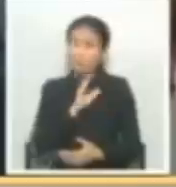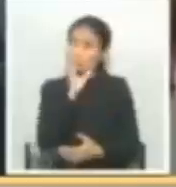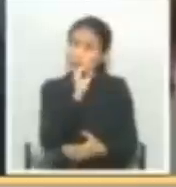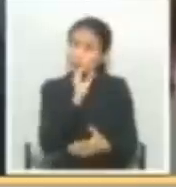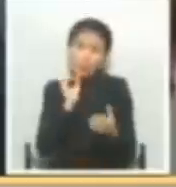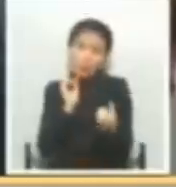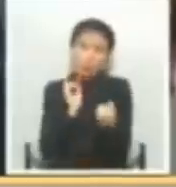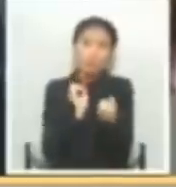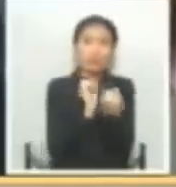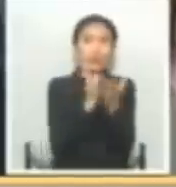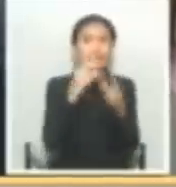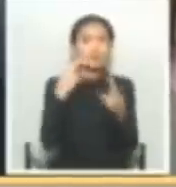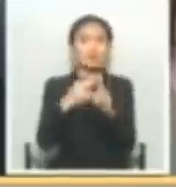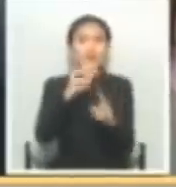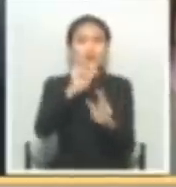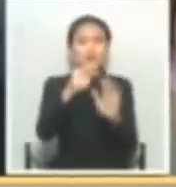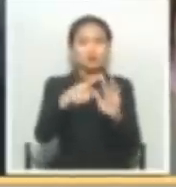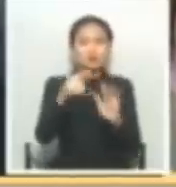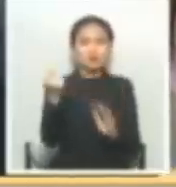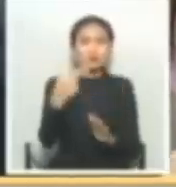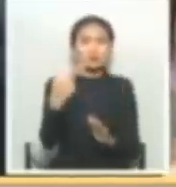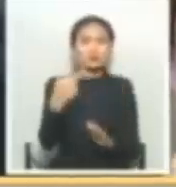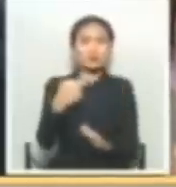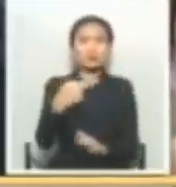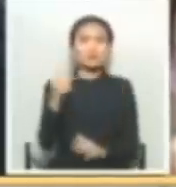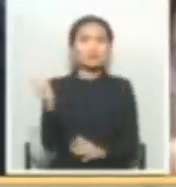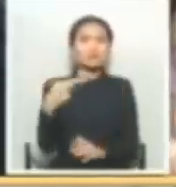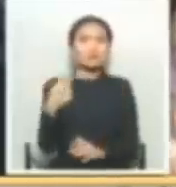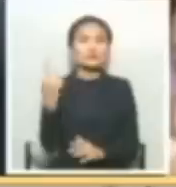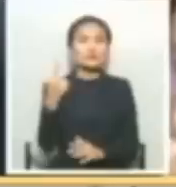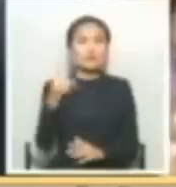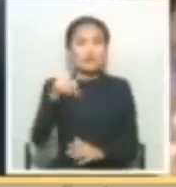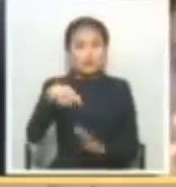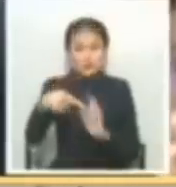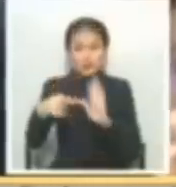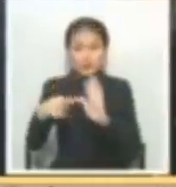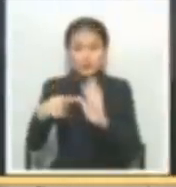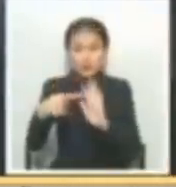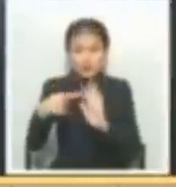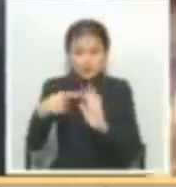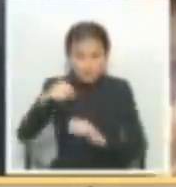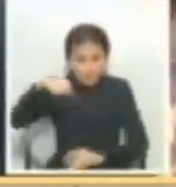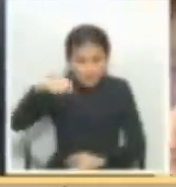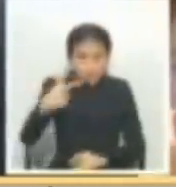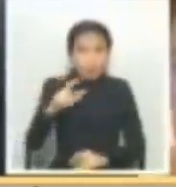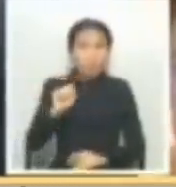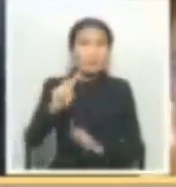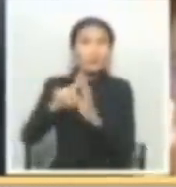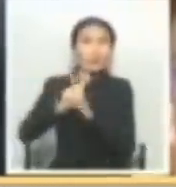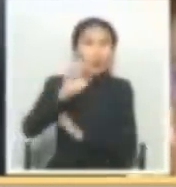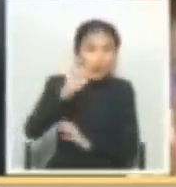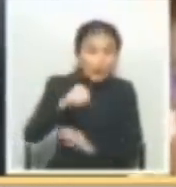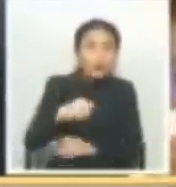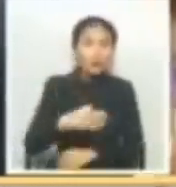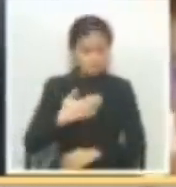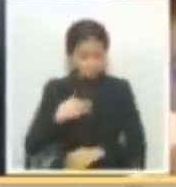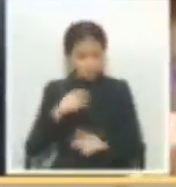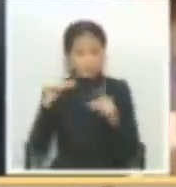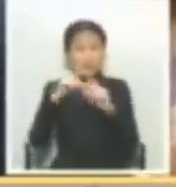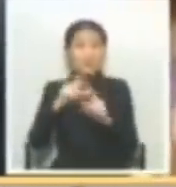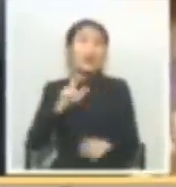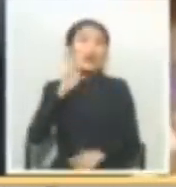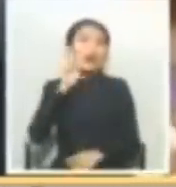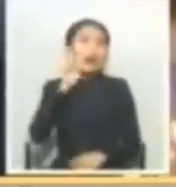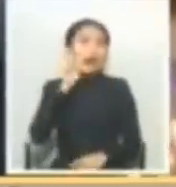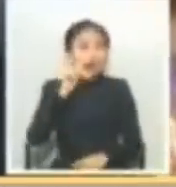านายยุทธพงศ์ไม่ใช่เขาอยู่พรรคเดียวกับผมแต่ผมบอกว่าข่าวลือท่านประธานบอกห้ามใช้คำว่าข่าวลือผมก็